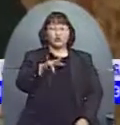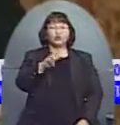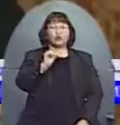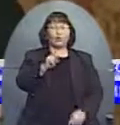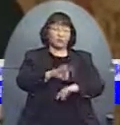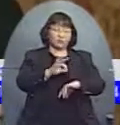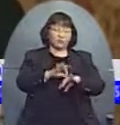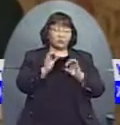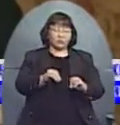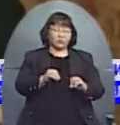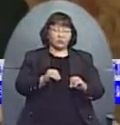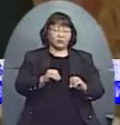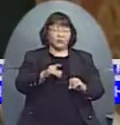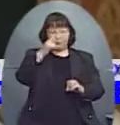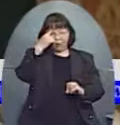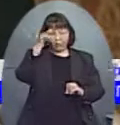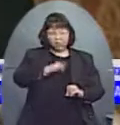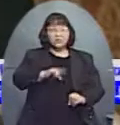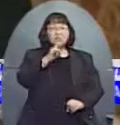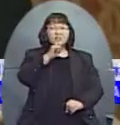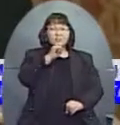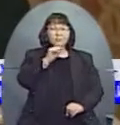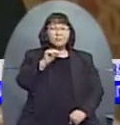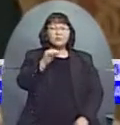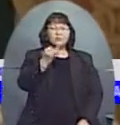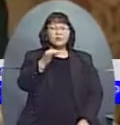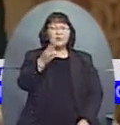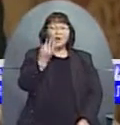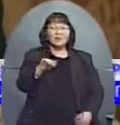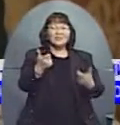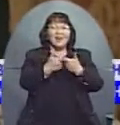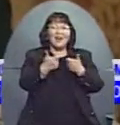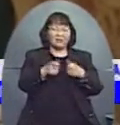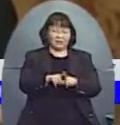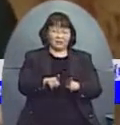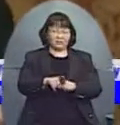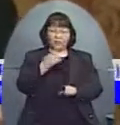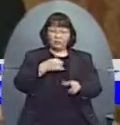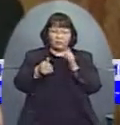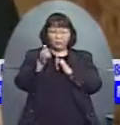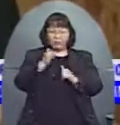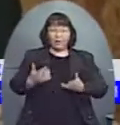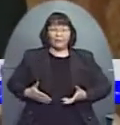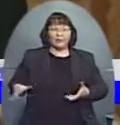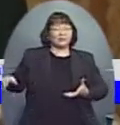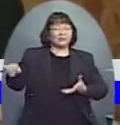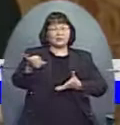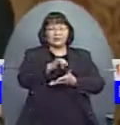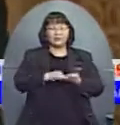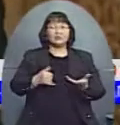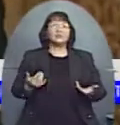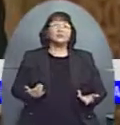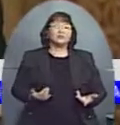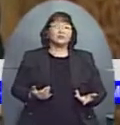дээ. Манай байгууллага ингэж үздэг. Өнгөрсөн жил одоо манай аймгийн цагдаагийн газраас манай байгууллага судалгаа гаргаж авсан. Энд дээр